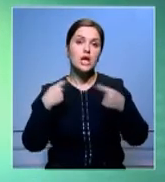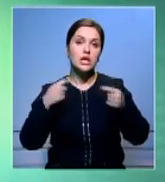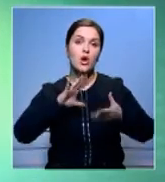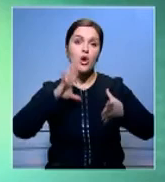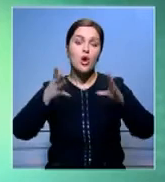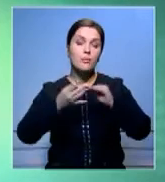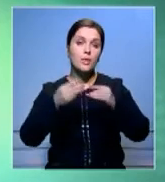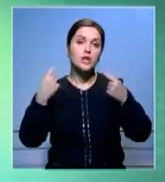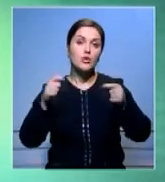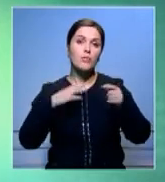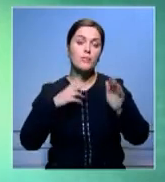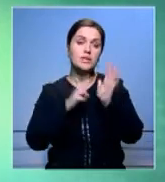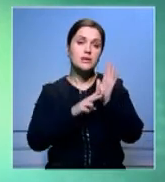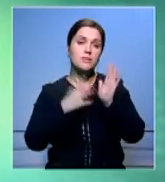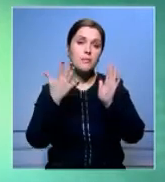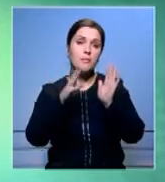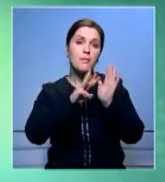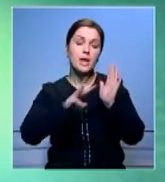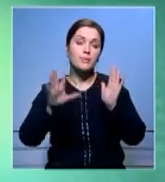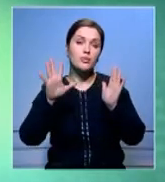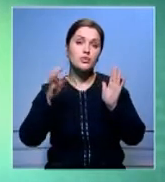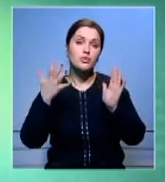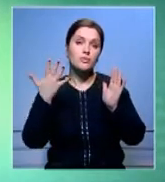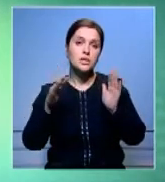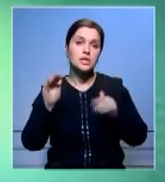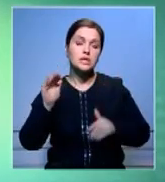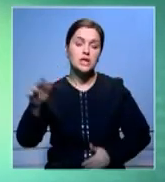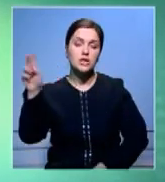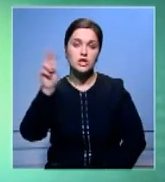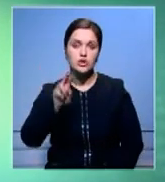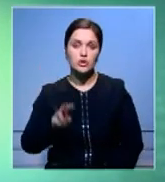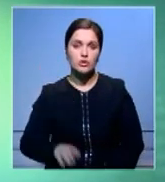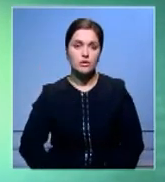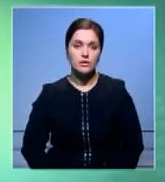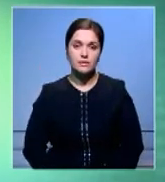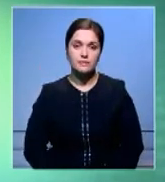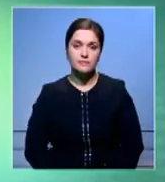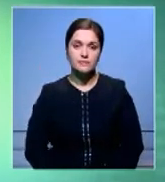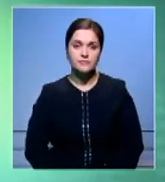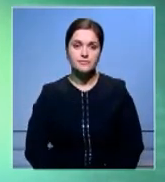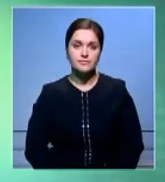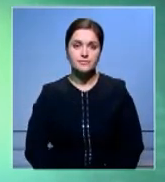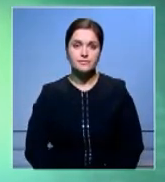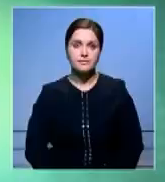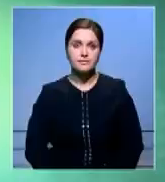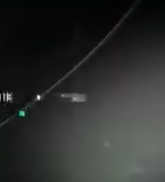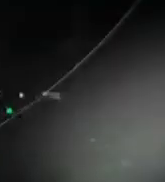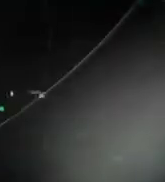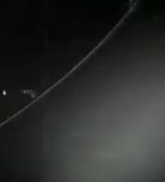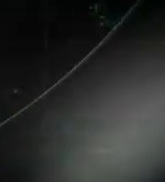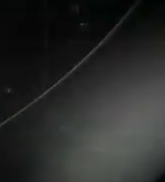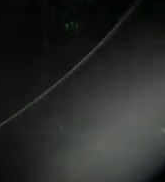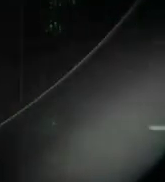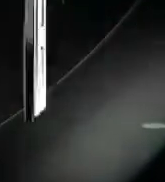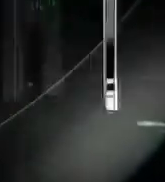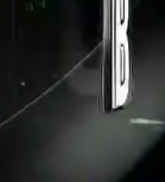валютного рынка. Объем торгов составил 75 миллионов 550 тысяч долларов.